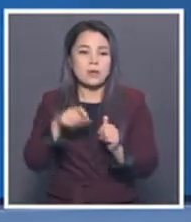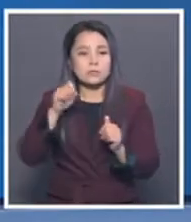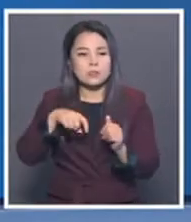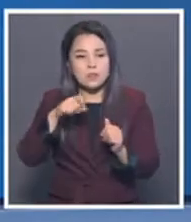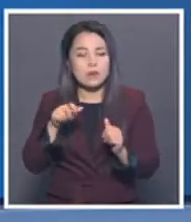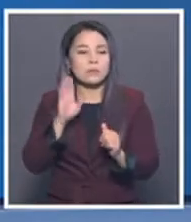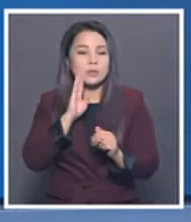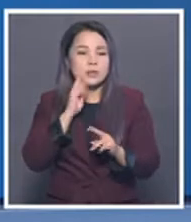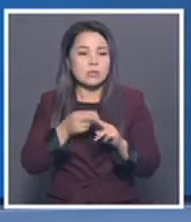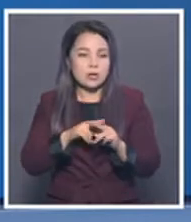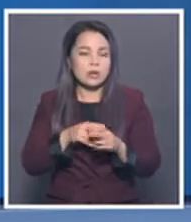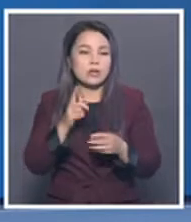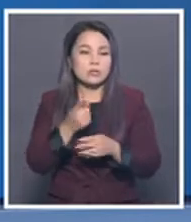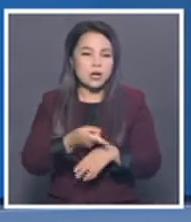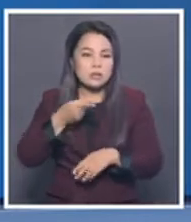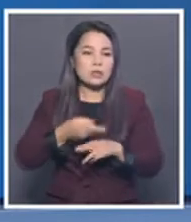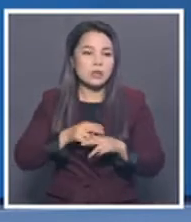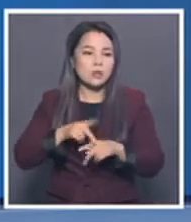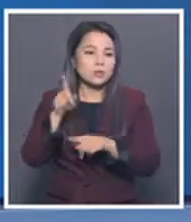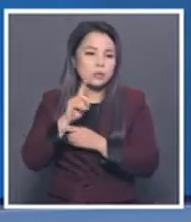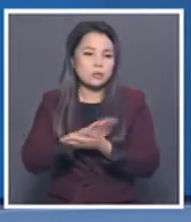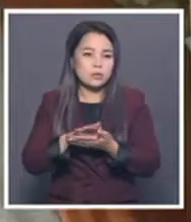сағаттап күтіп отыратындарын айтады. Тілші толықтырсын.